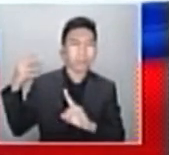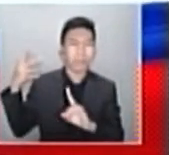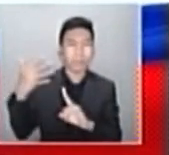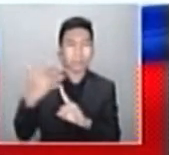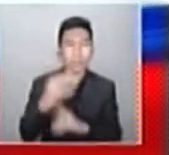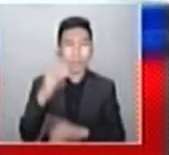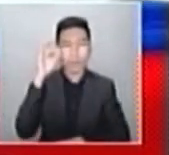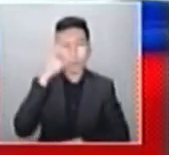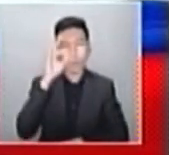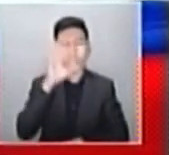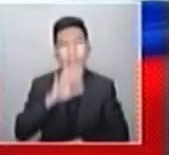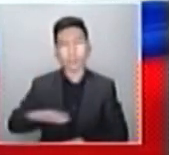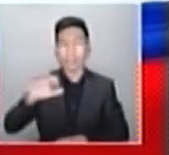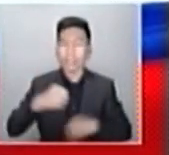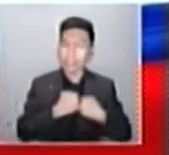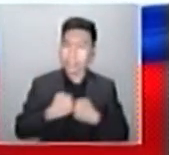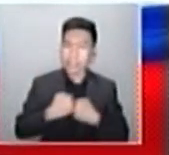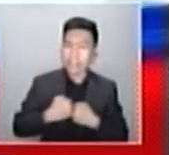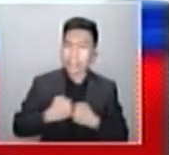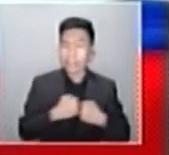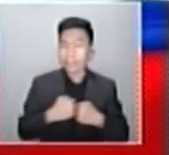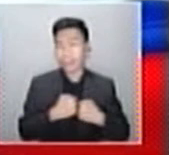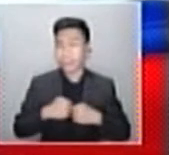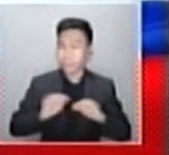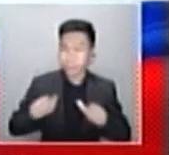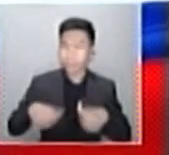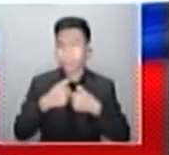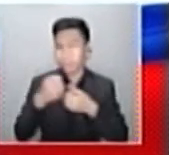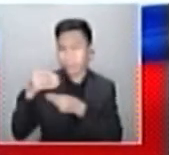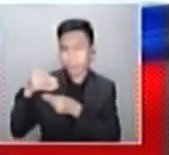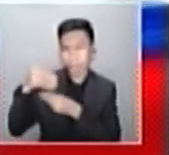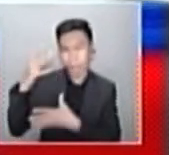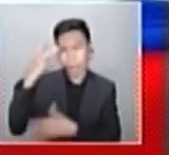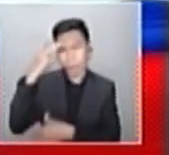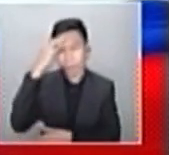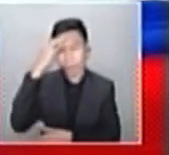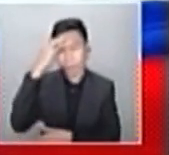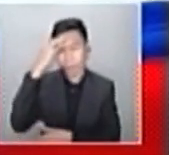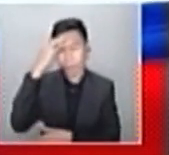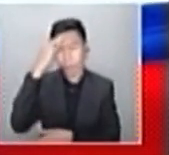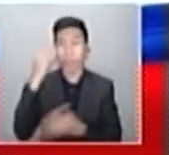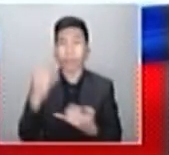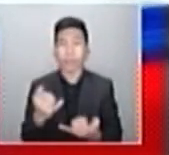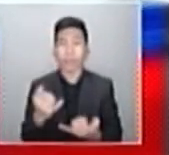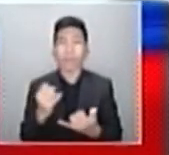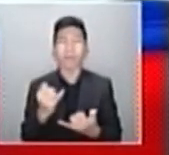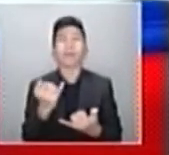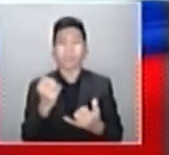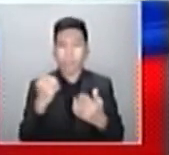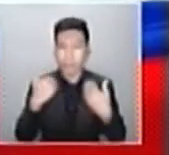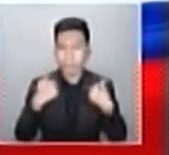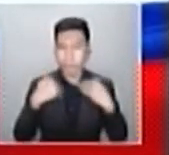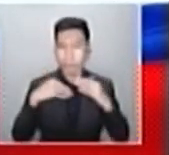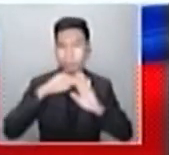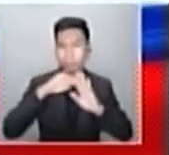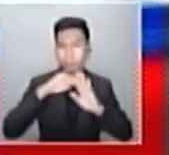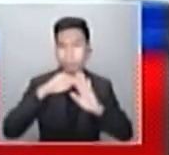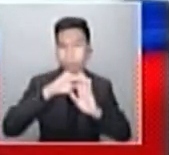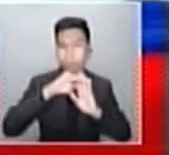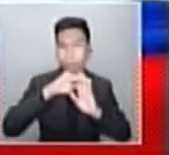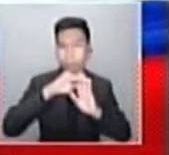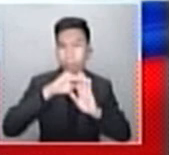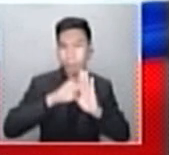naghihirap. Kaya't kami po ay maglulungsad ng isang comprehensive economic recovery